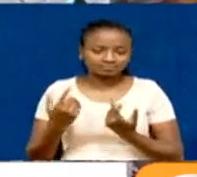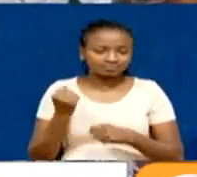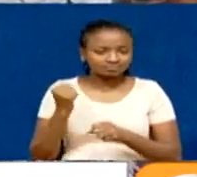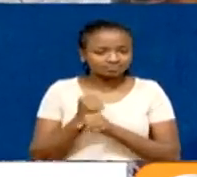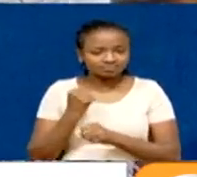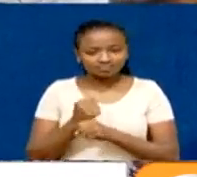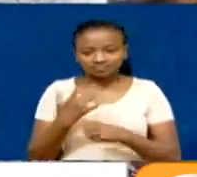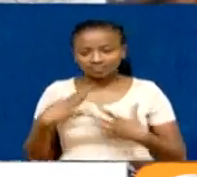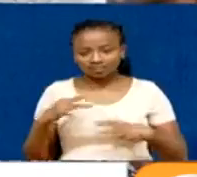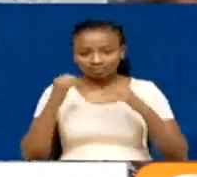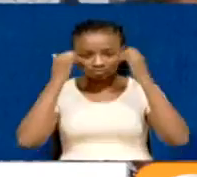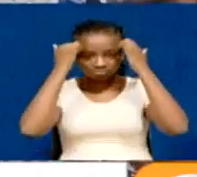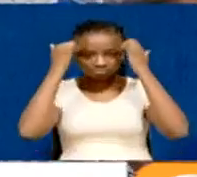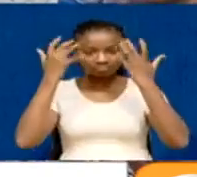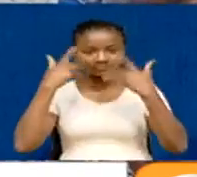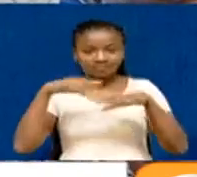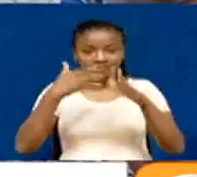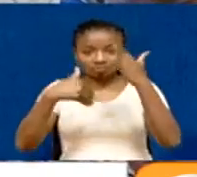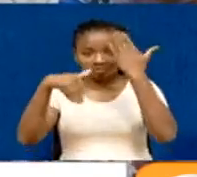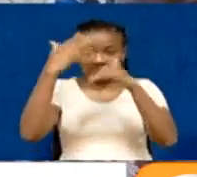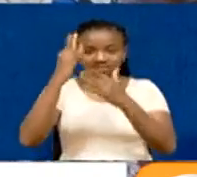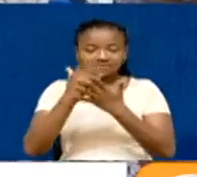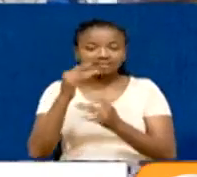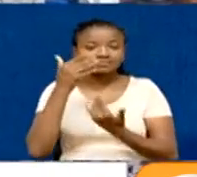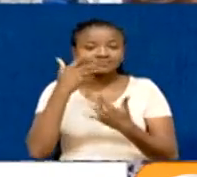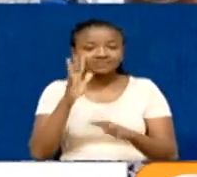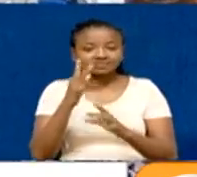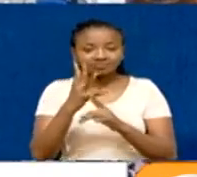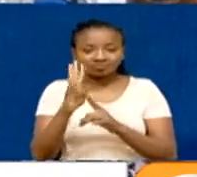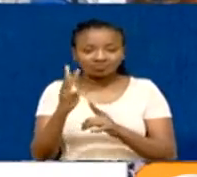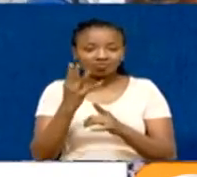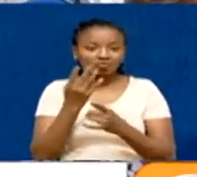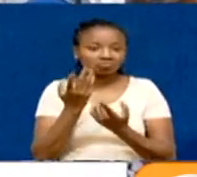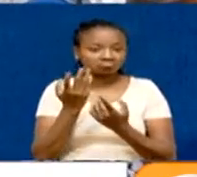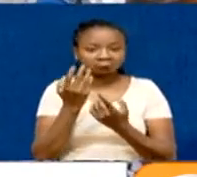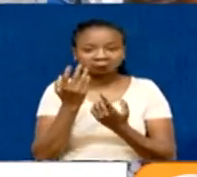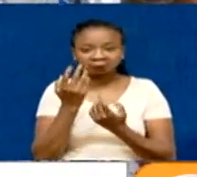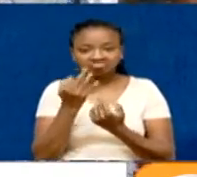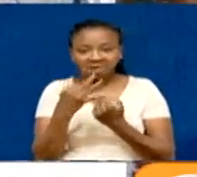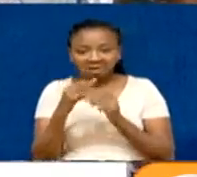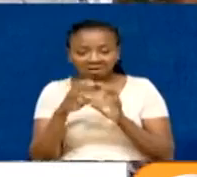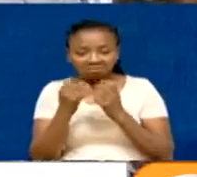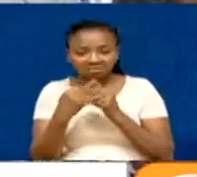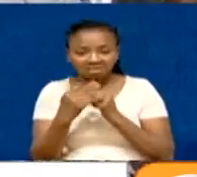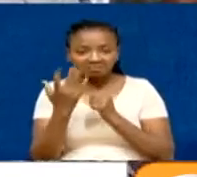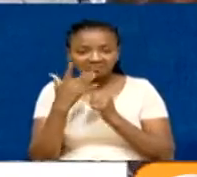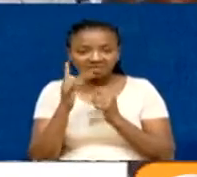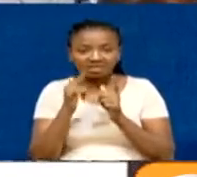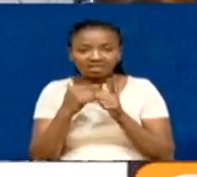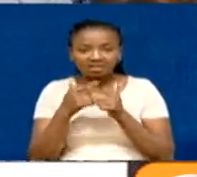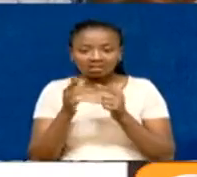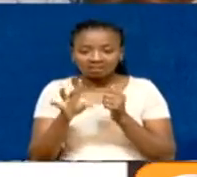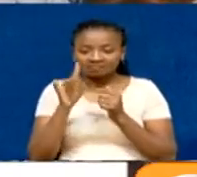wanasoma, wanamaliza university, wengine wanamaliza form 4, wengine wanamaliza kidato cha 8, alafu